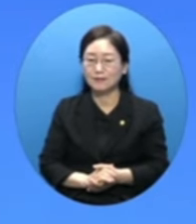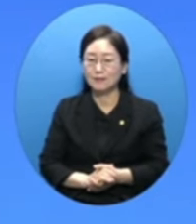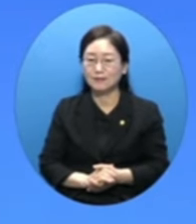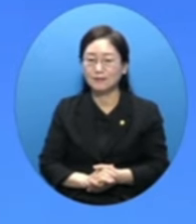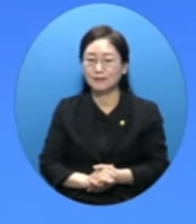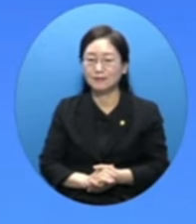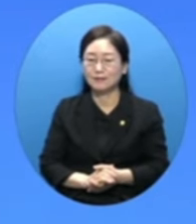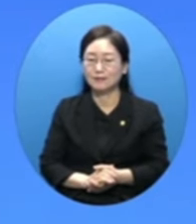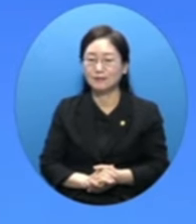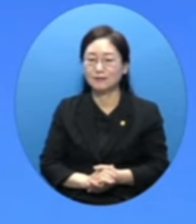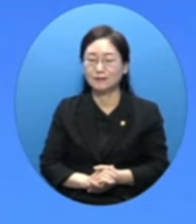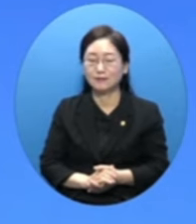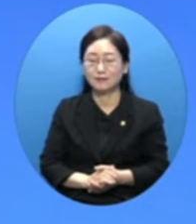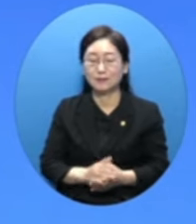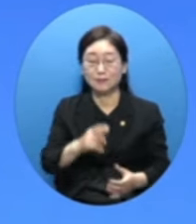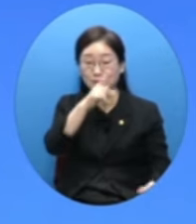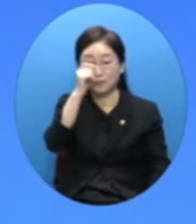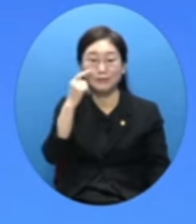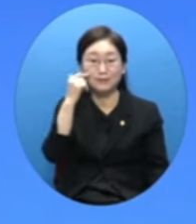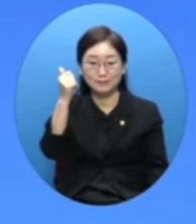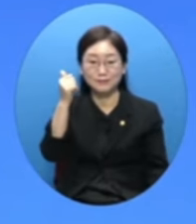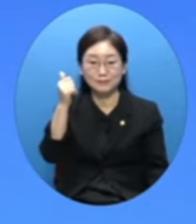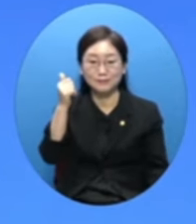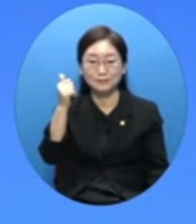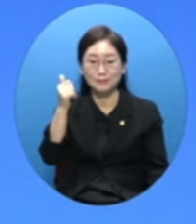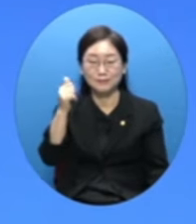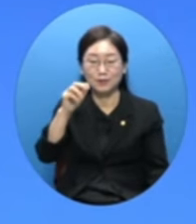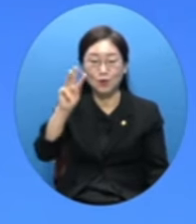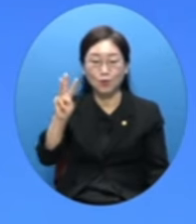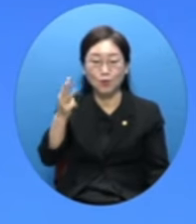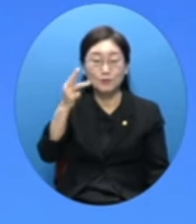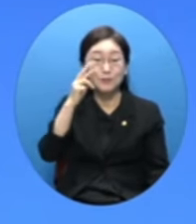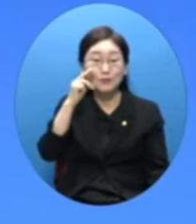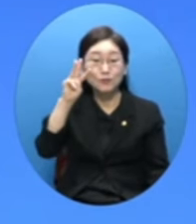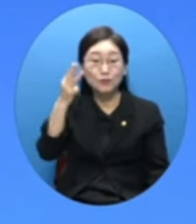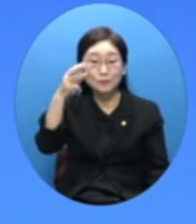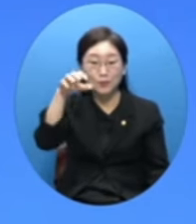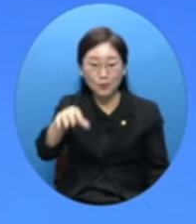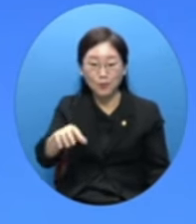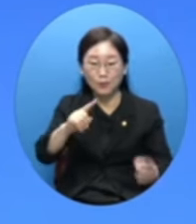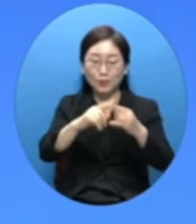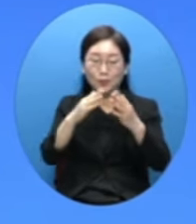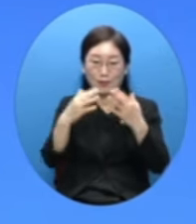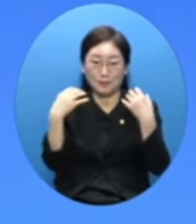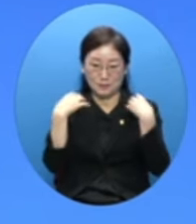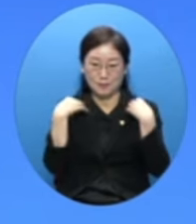것입니다 제가 워싱의 교회를 섬기고 있을 때